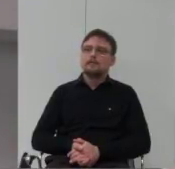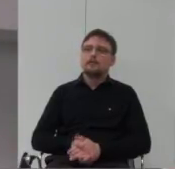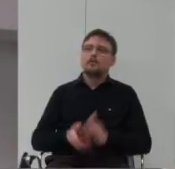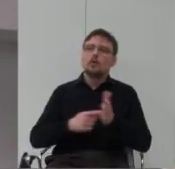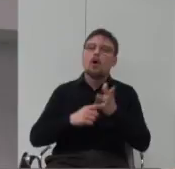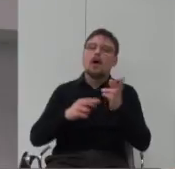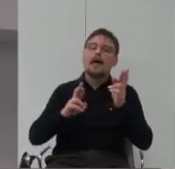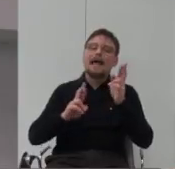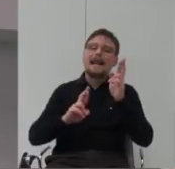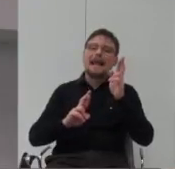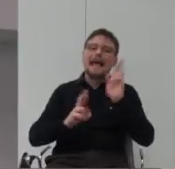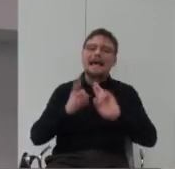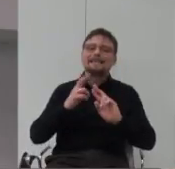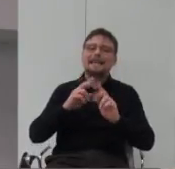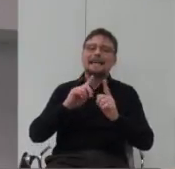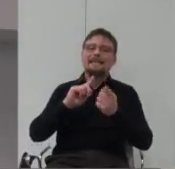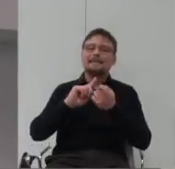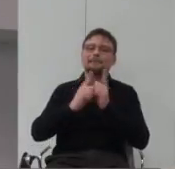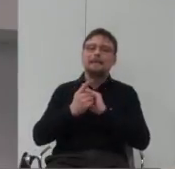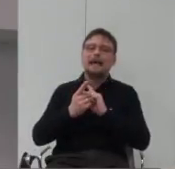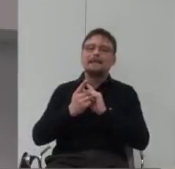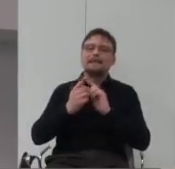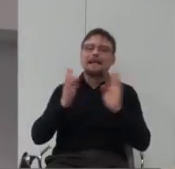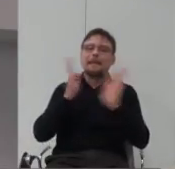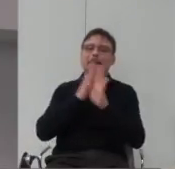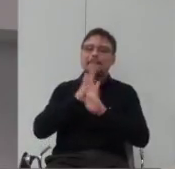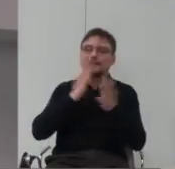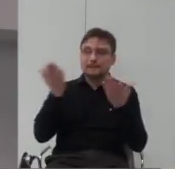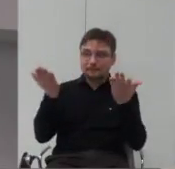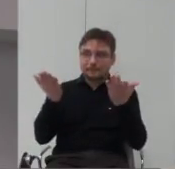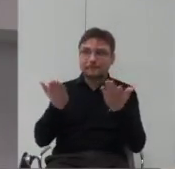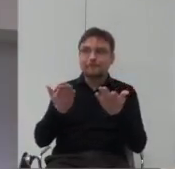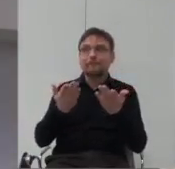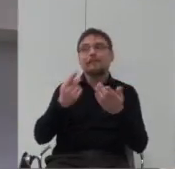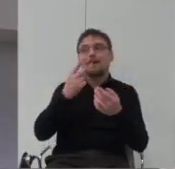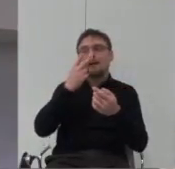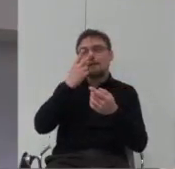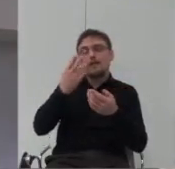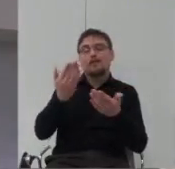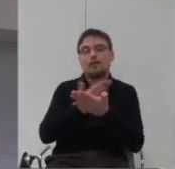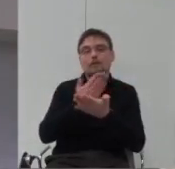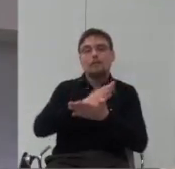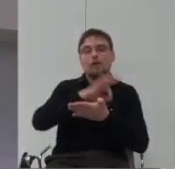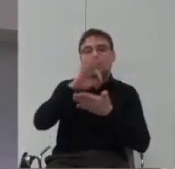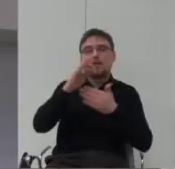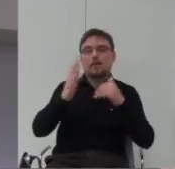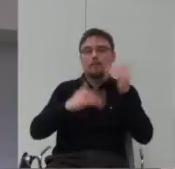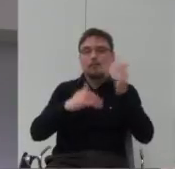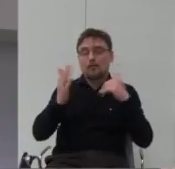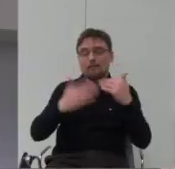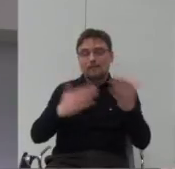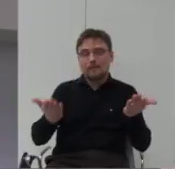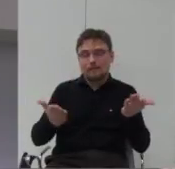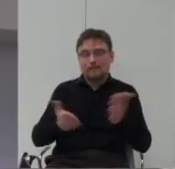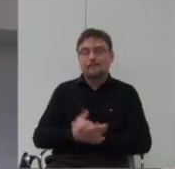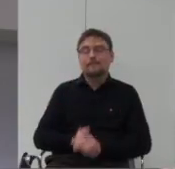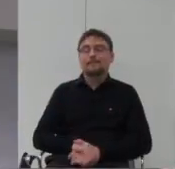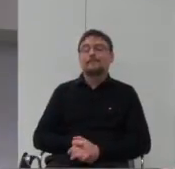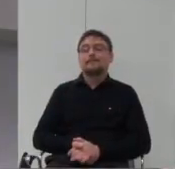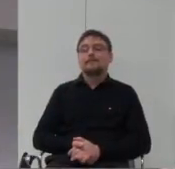Już bez komentarzy zupełnie. No jako reakcja na zmiany klimatyczne są również takie